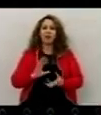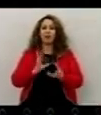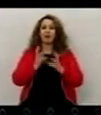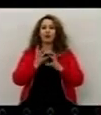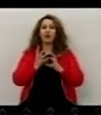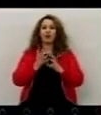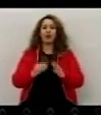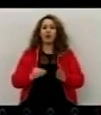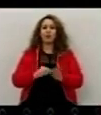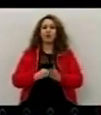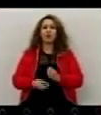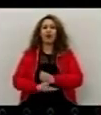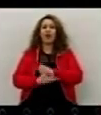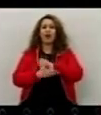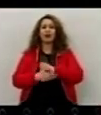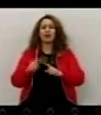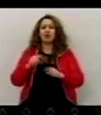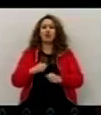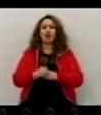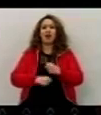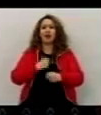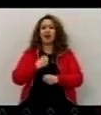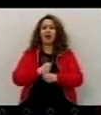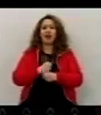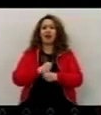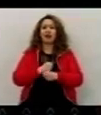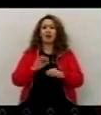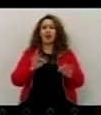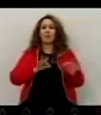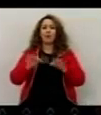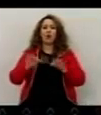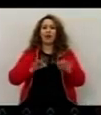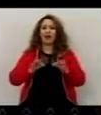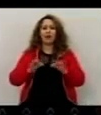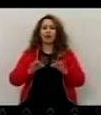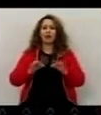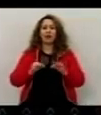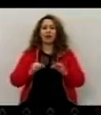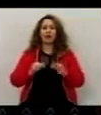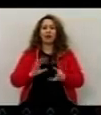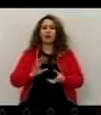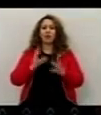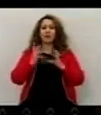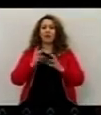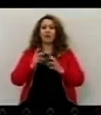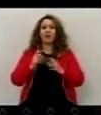بالإضافة إلى التحفيزات المالية السنوية المقدمة فيما يتعلق بضبط الإنتاج الفلاحي وتطويره وتطوير الري